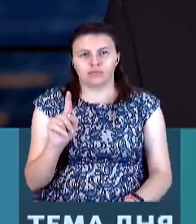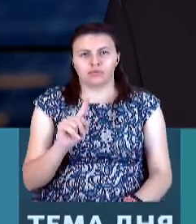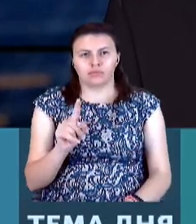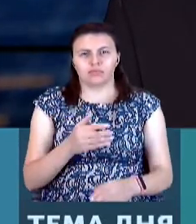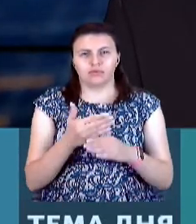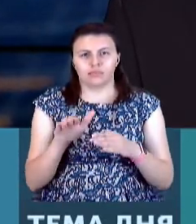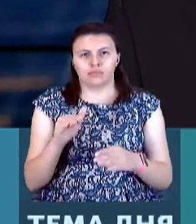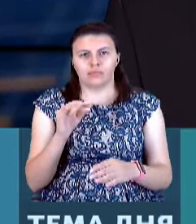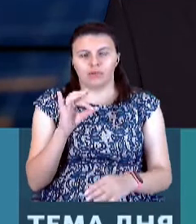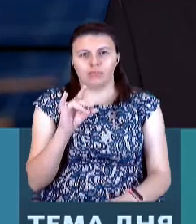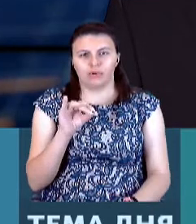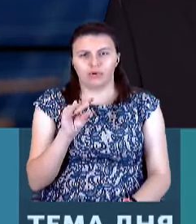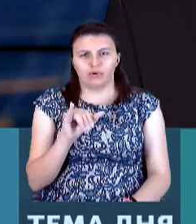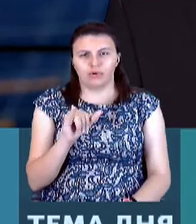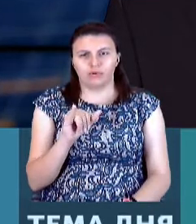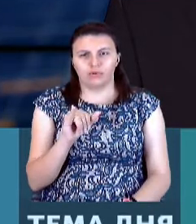вона...